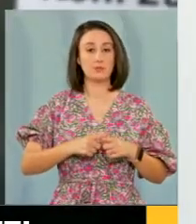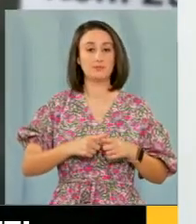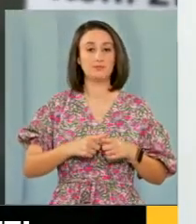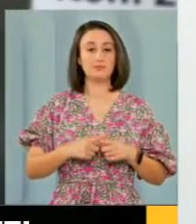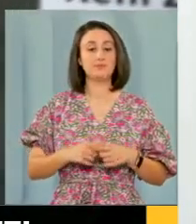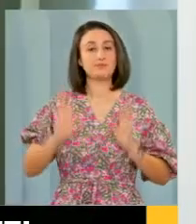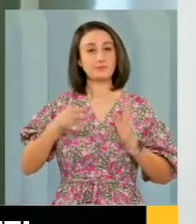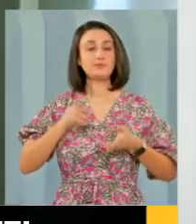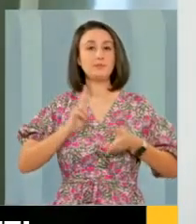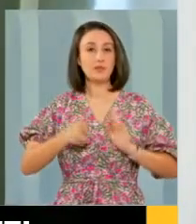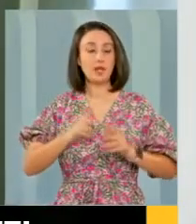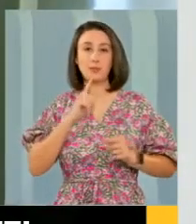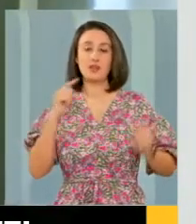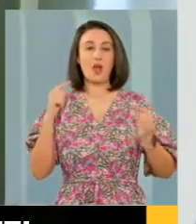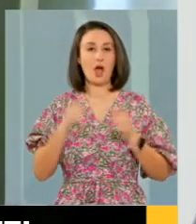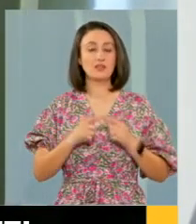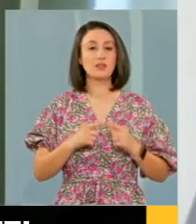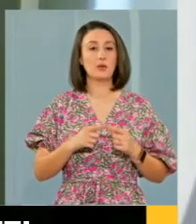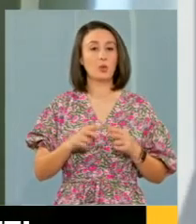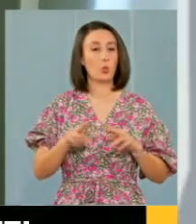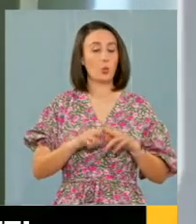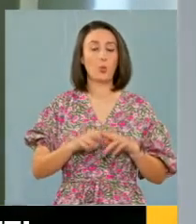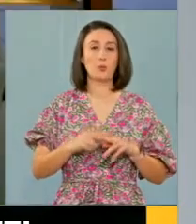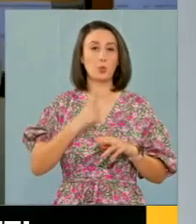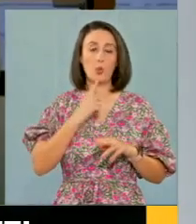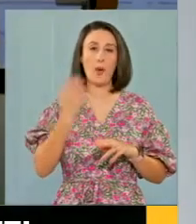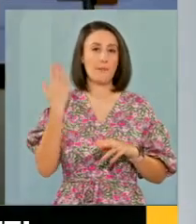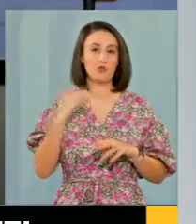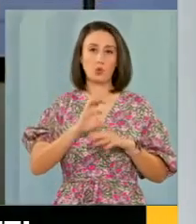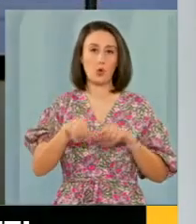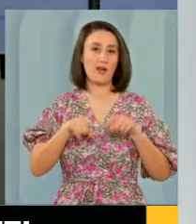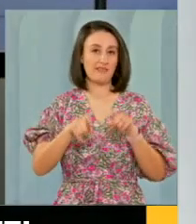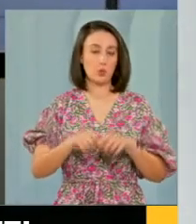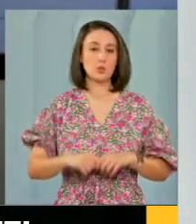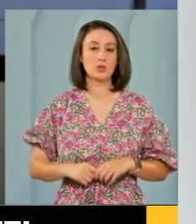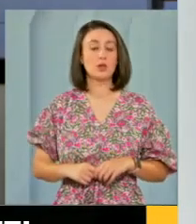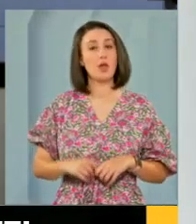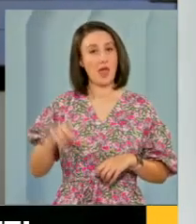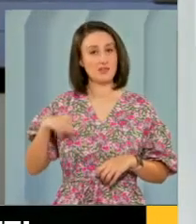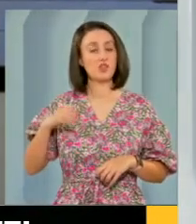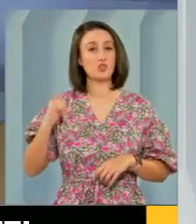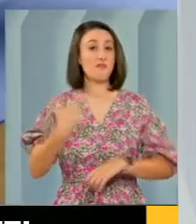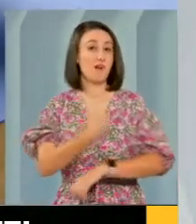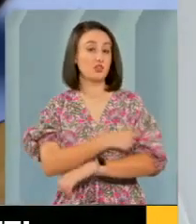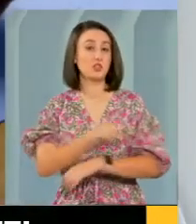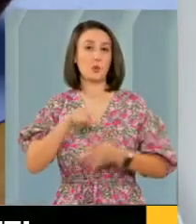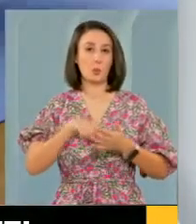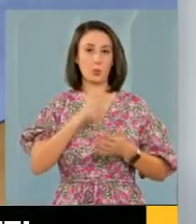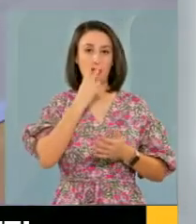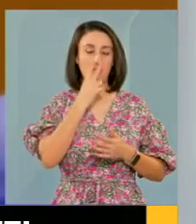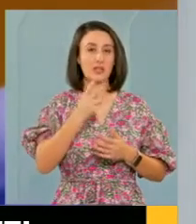avem și tratament antiviral, cum l-am avut la început la coronavirus și există și vaccin. De acest punct de vedere, cred